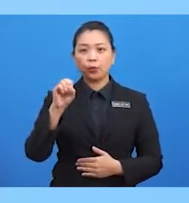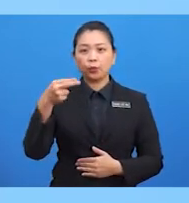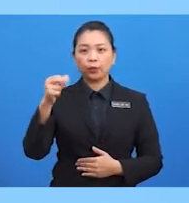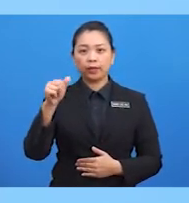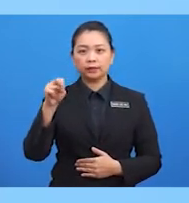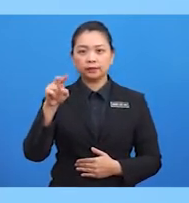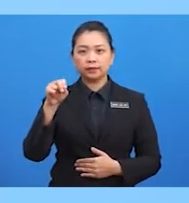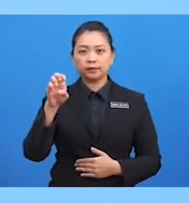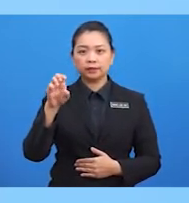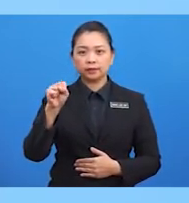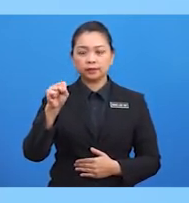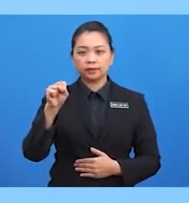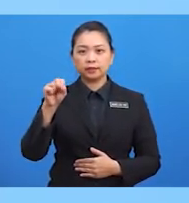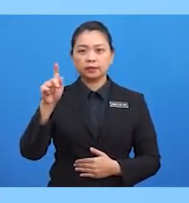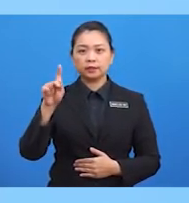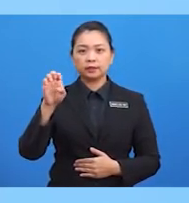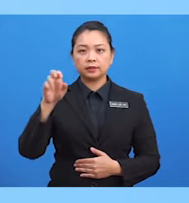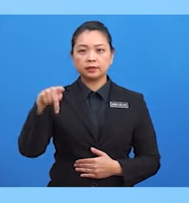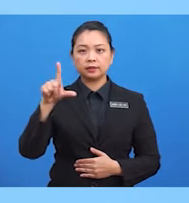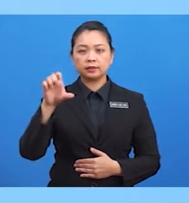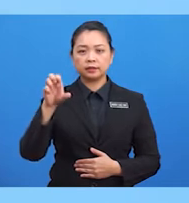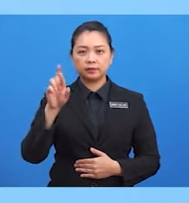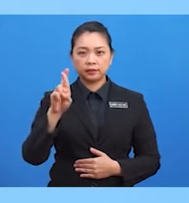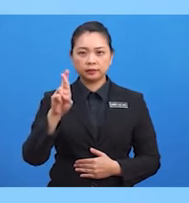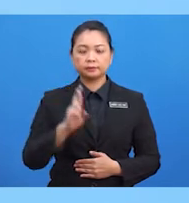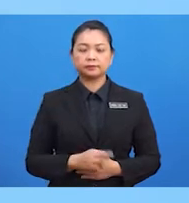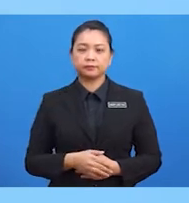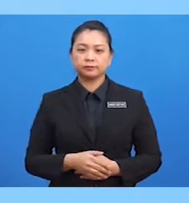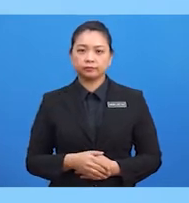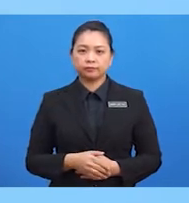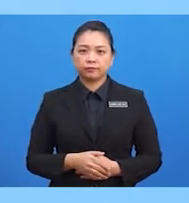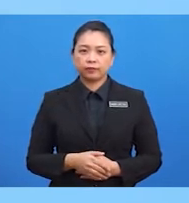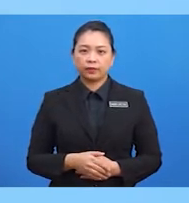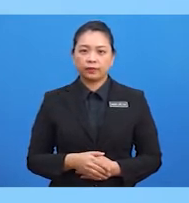dan astrologi Jerman yang hidup pada tahun